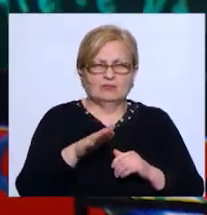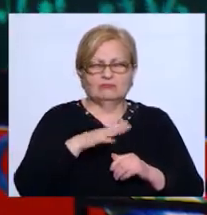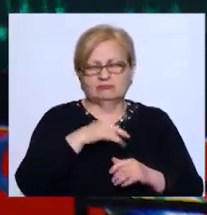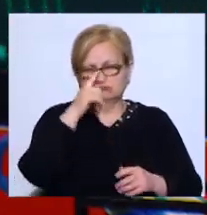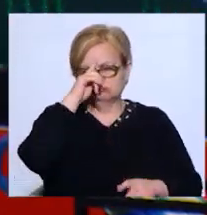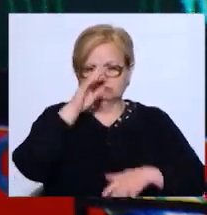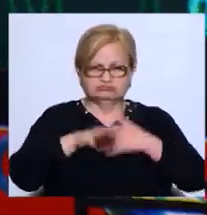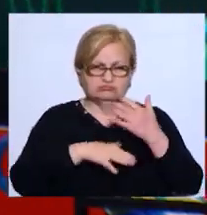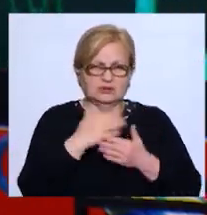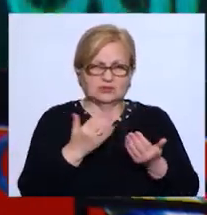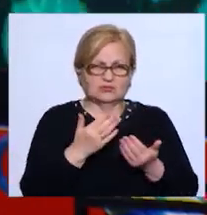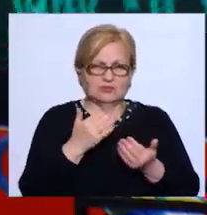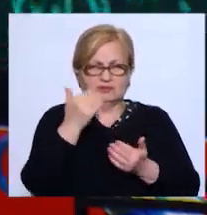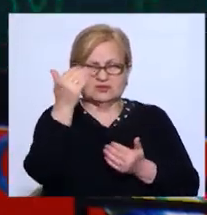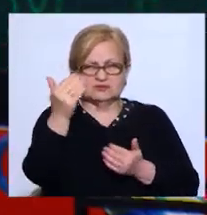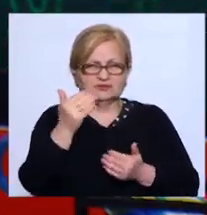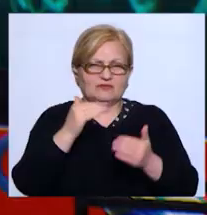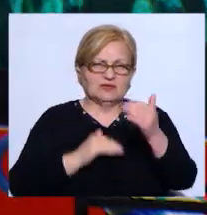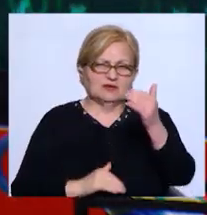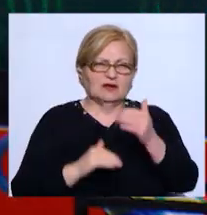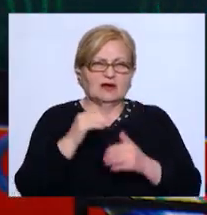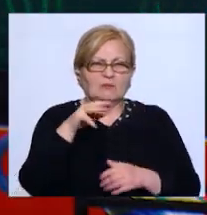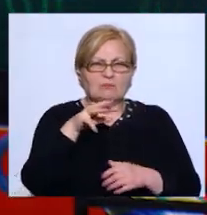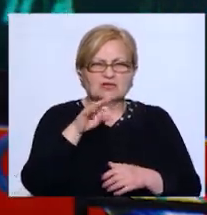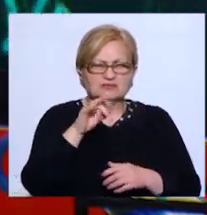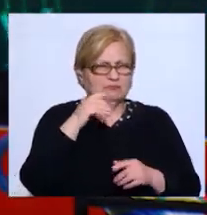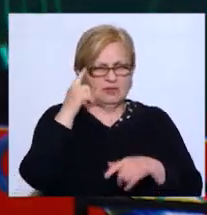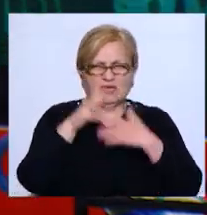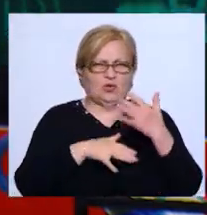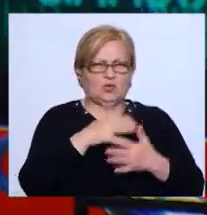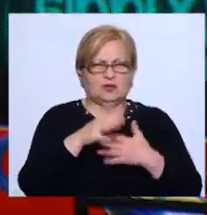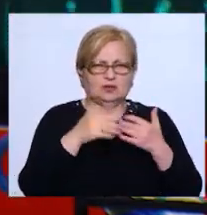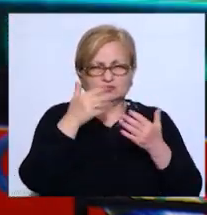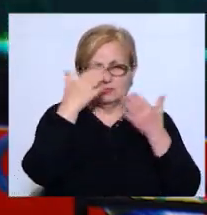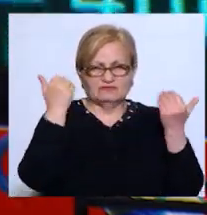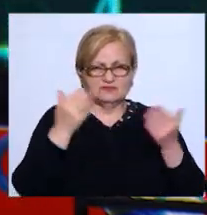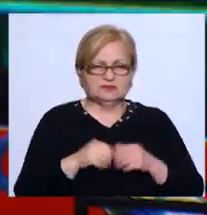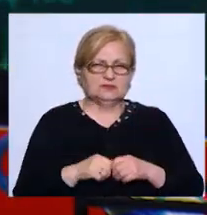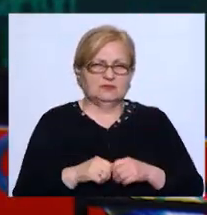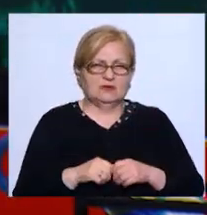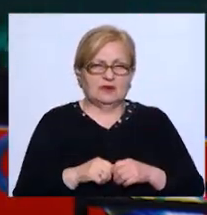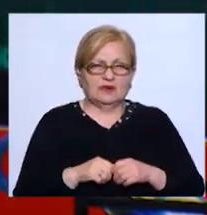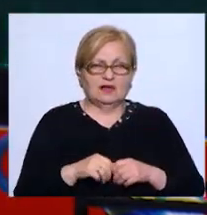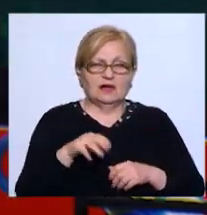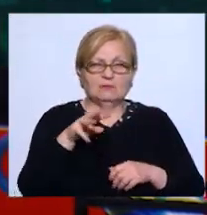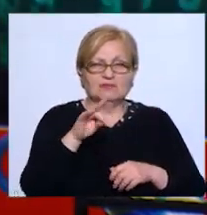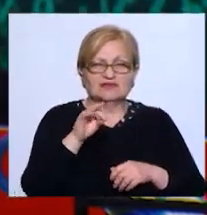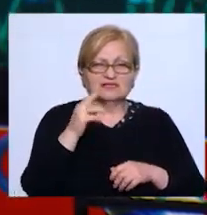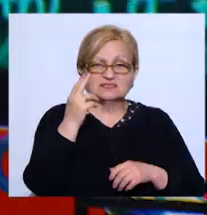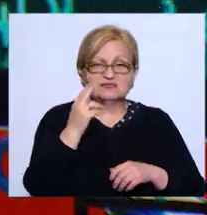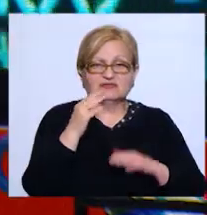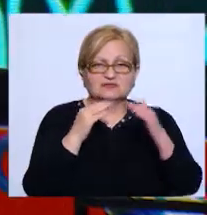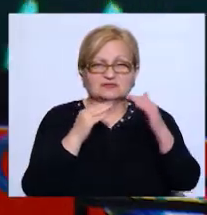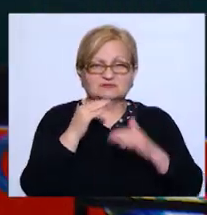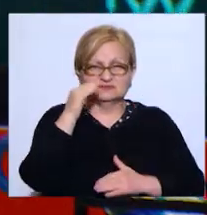მერეოდა. რომელი იყო მრიცხველი, რომელი იყო მნიშვნელი, სულ ერთმანეთში მერეოდა, სულ მავიწყდებოდა. რომელია მრიცხველი, ქვემოთ რო წერია